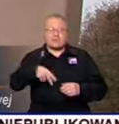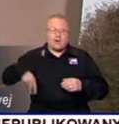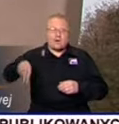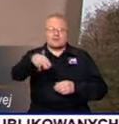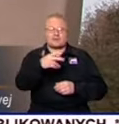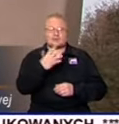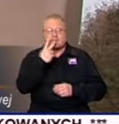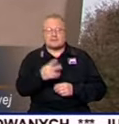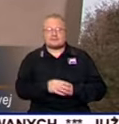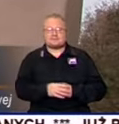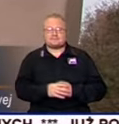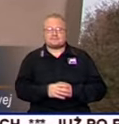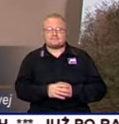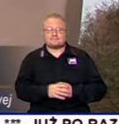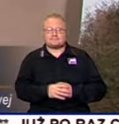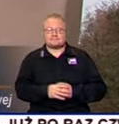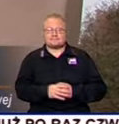koło.